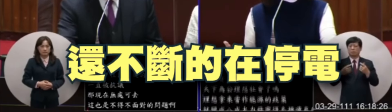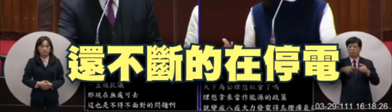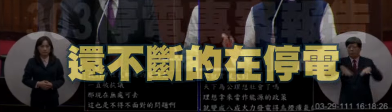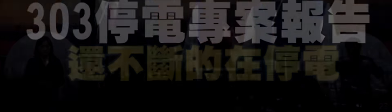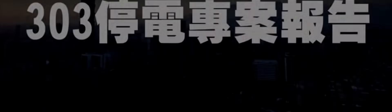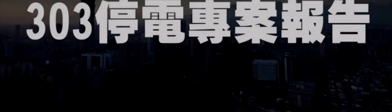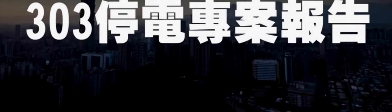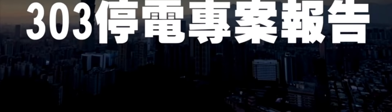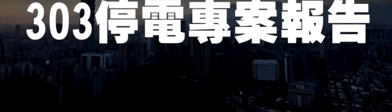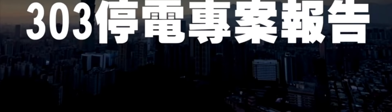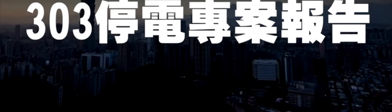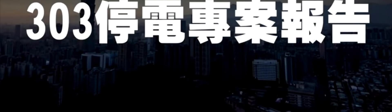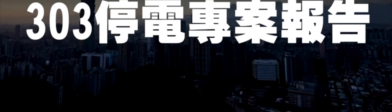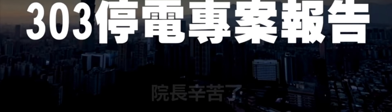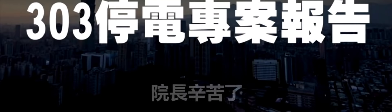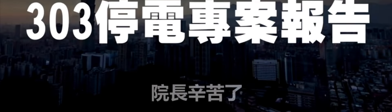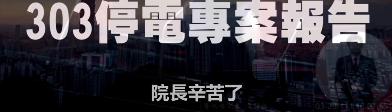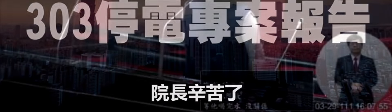停电。